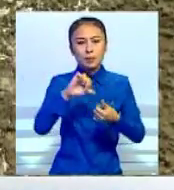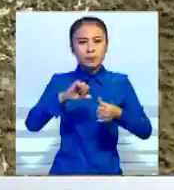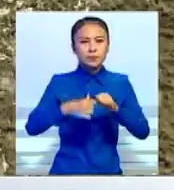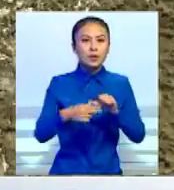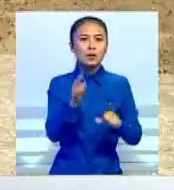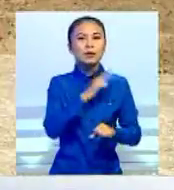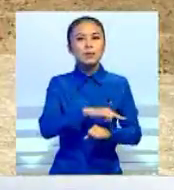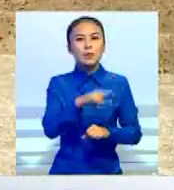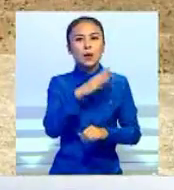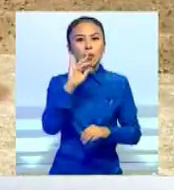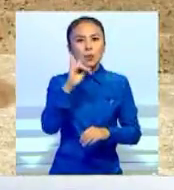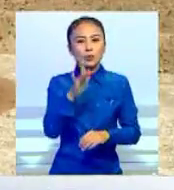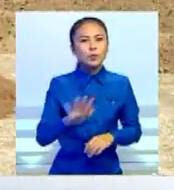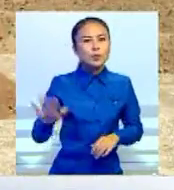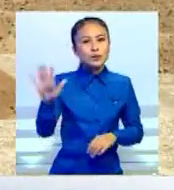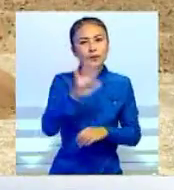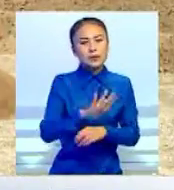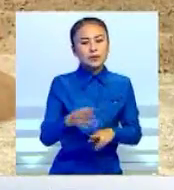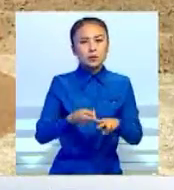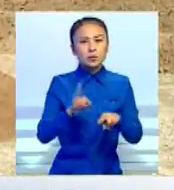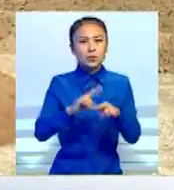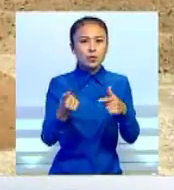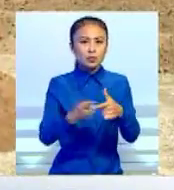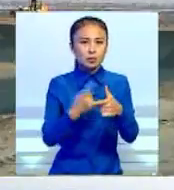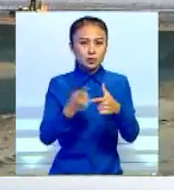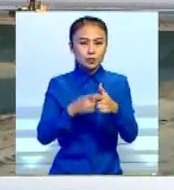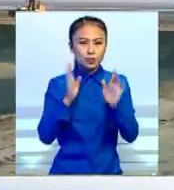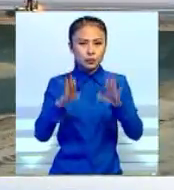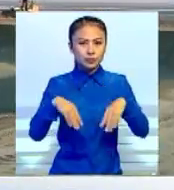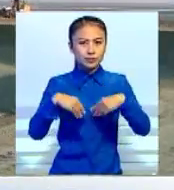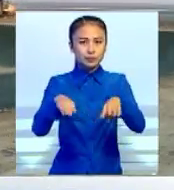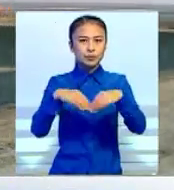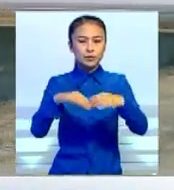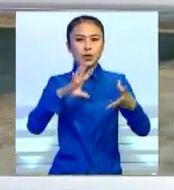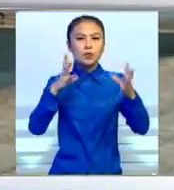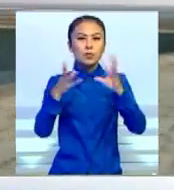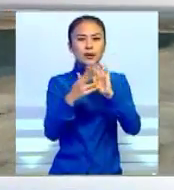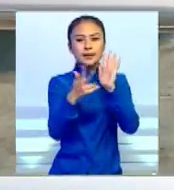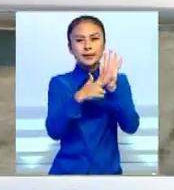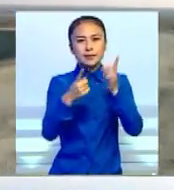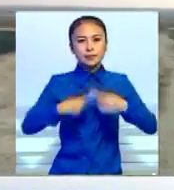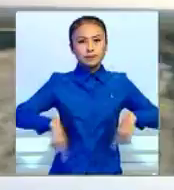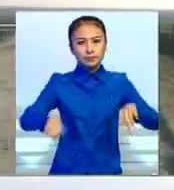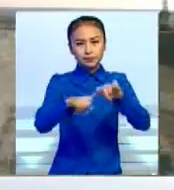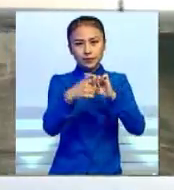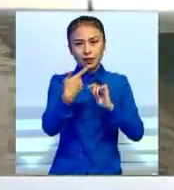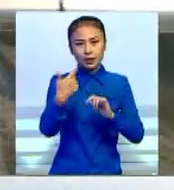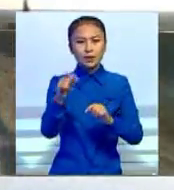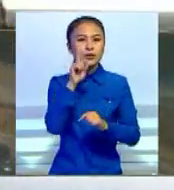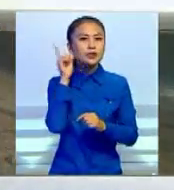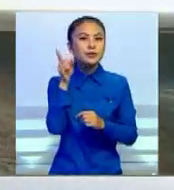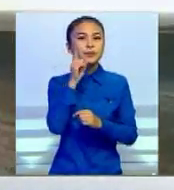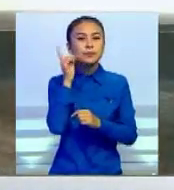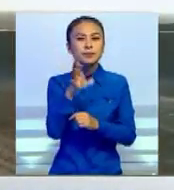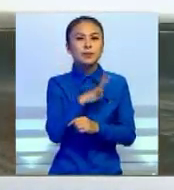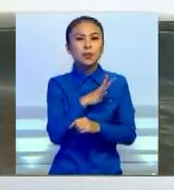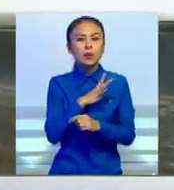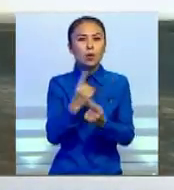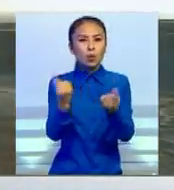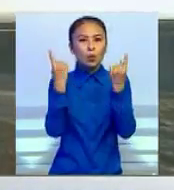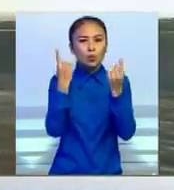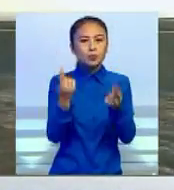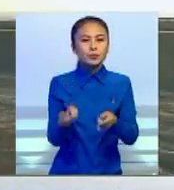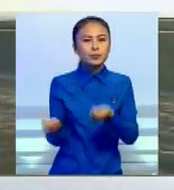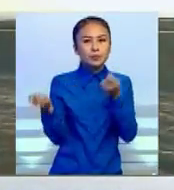тұрақтандыру мақсатында полигонның оңтүстік бөлігіне сексеуіл көшеттері егіліп жатыр. Жалпы аумағы 8 гектардан асатын жасыл желек ұлы көлден